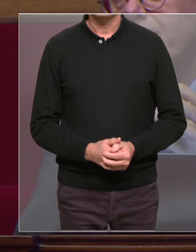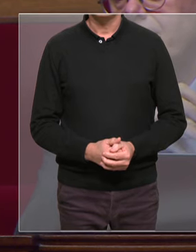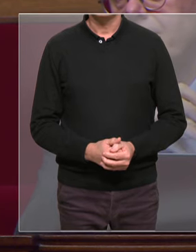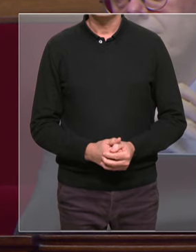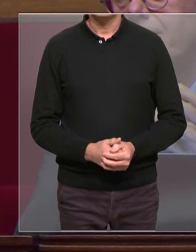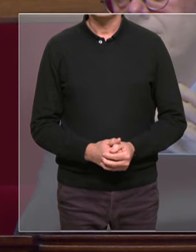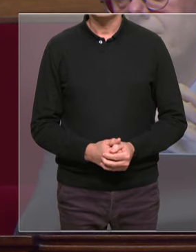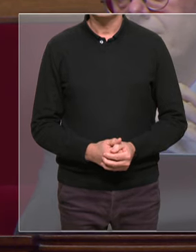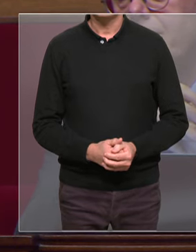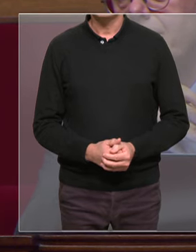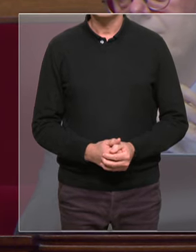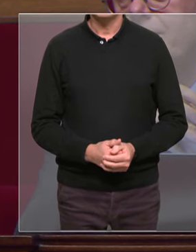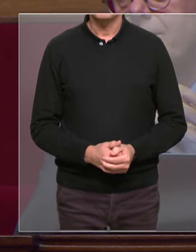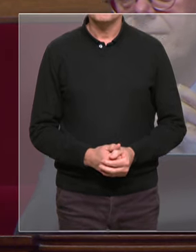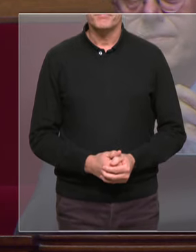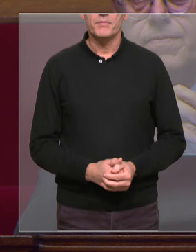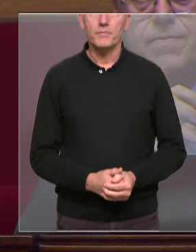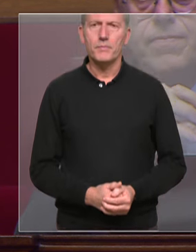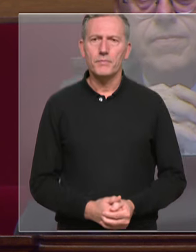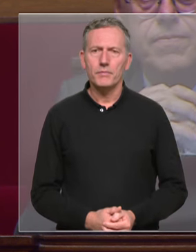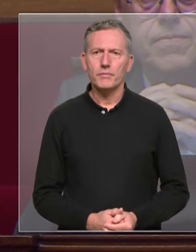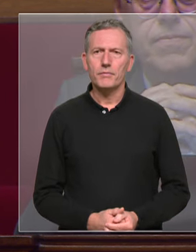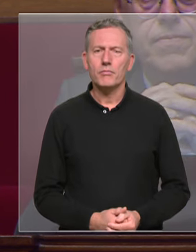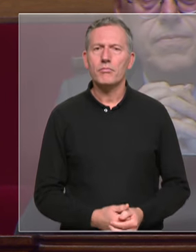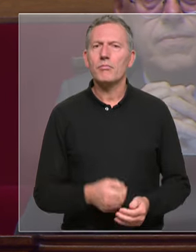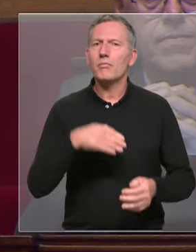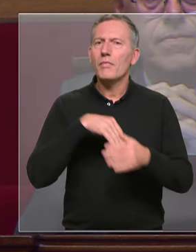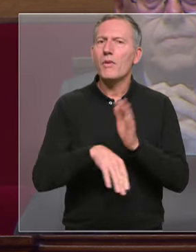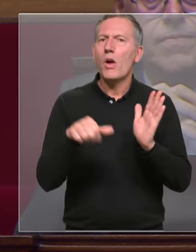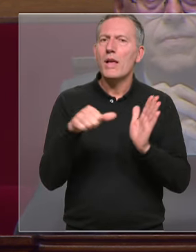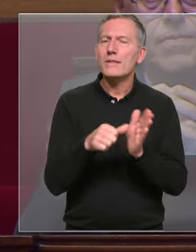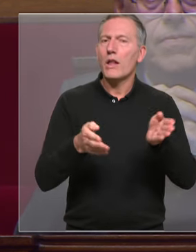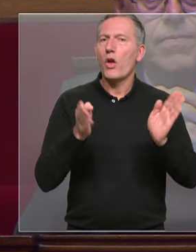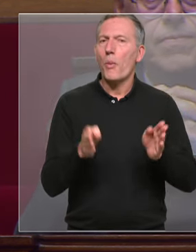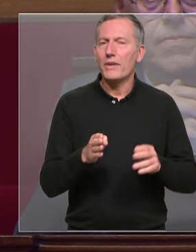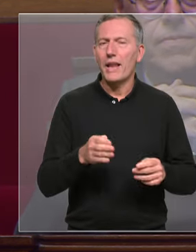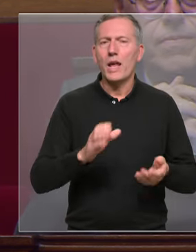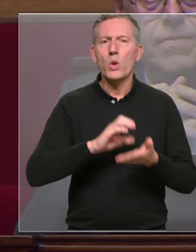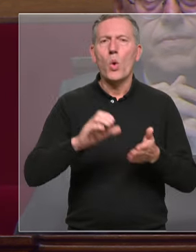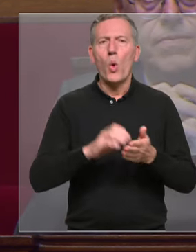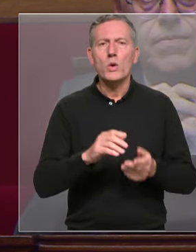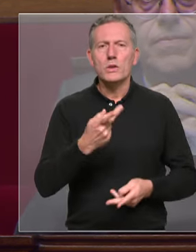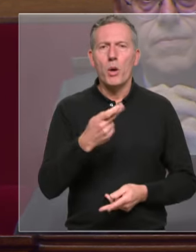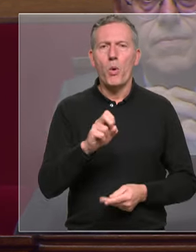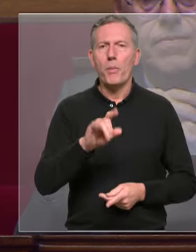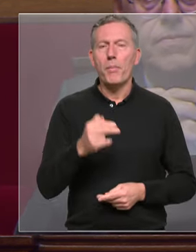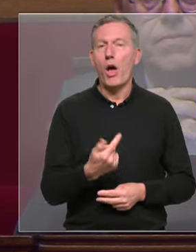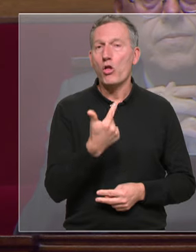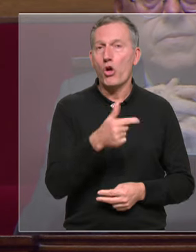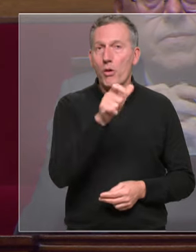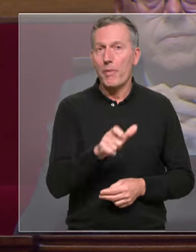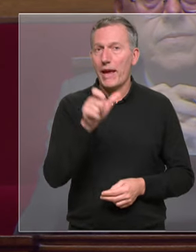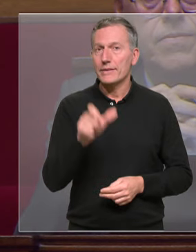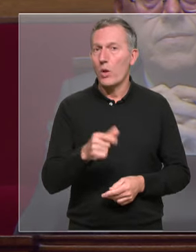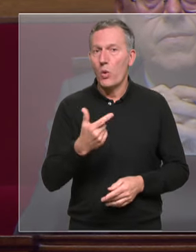le service des urgences psychiatriques au centre hospitalier universitaire de Toulouse-Purpan. Deux patientes ont été